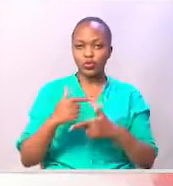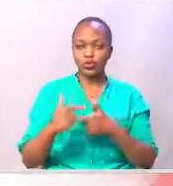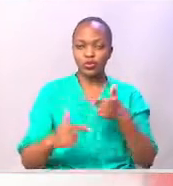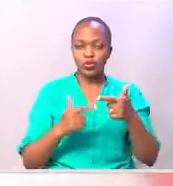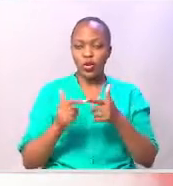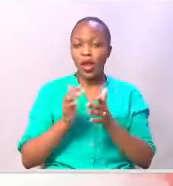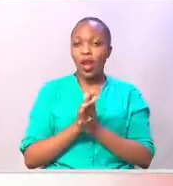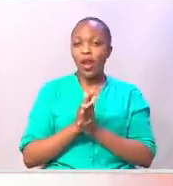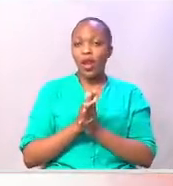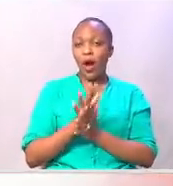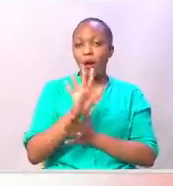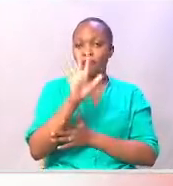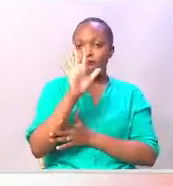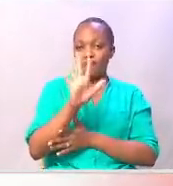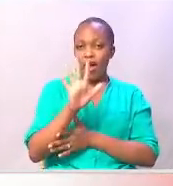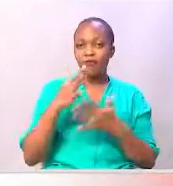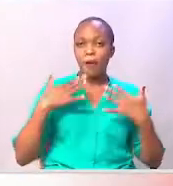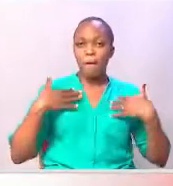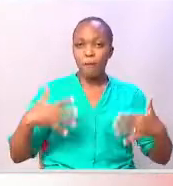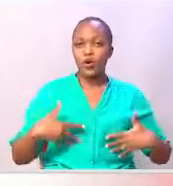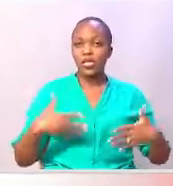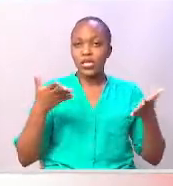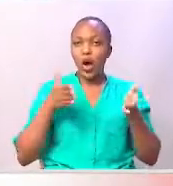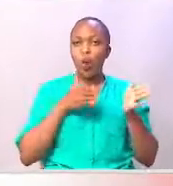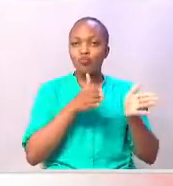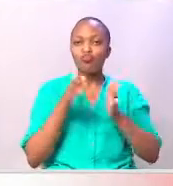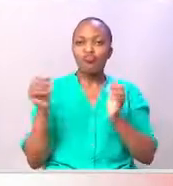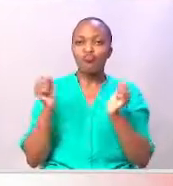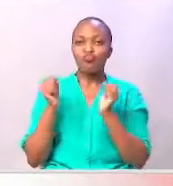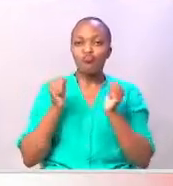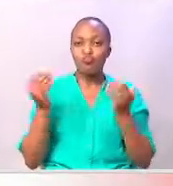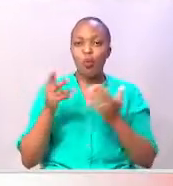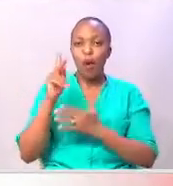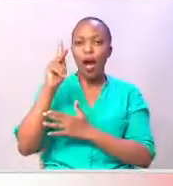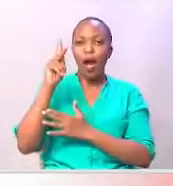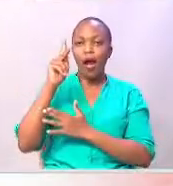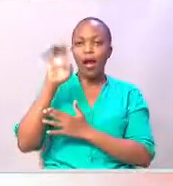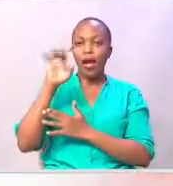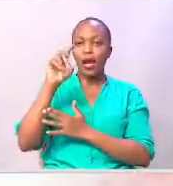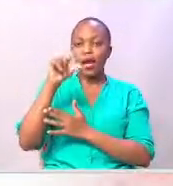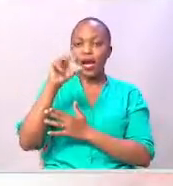taken to Kerugoya Hospital mortuary. Sharon Baranga, TV 47.